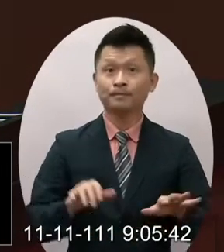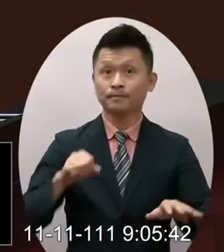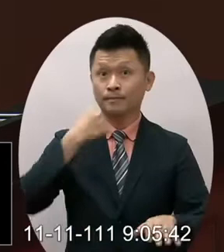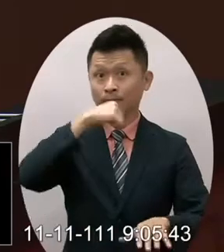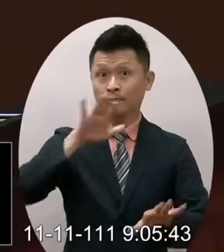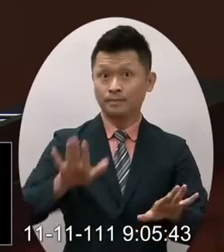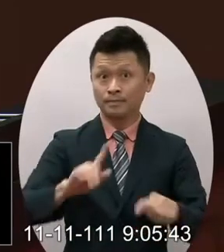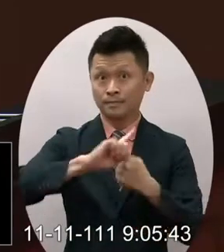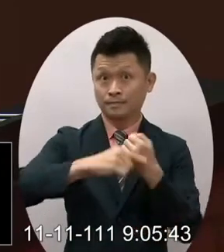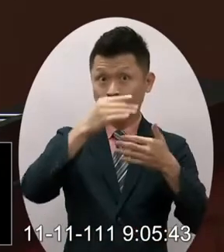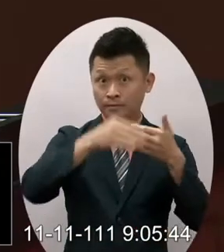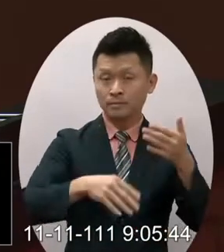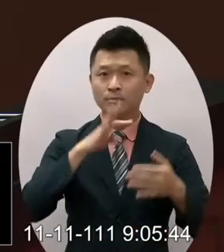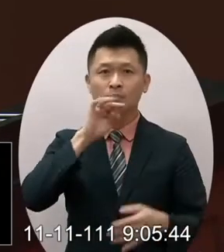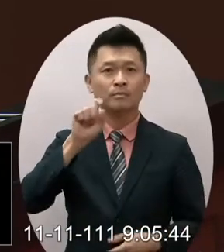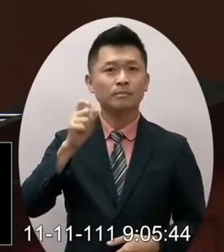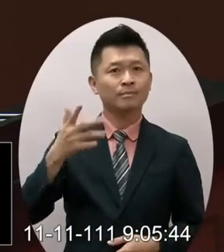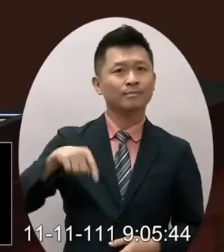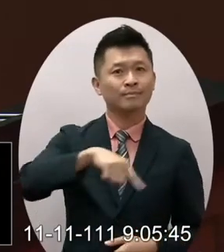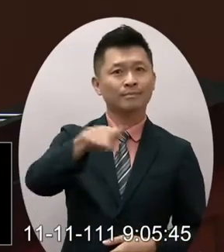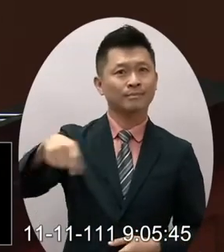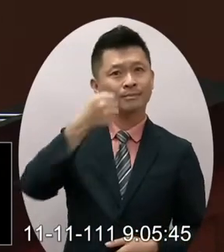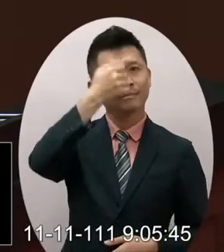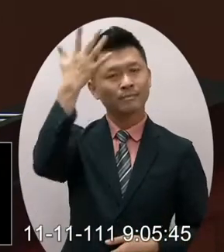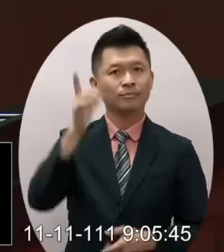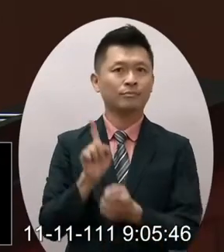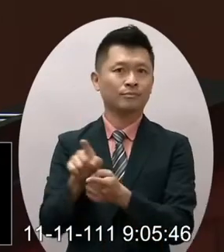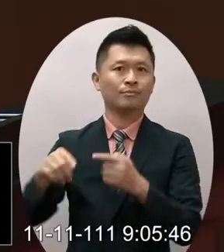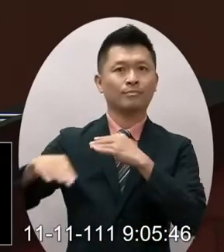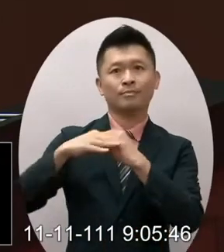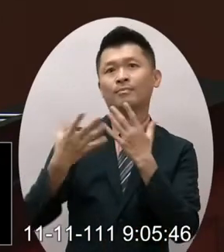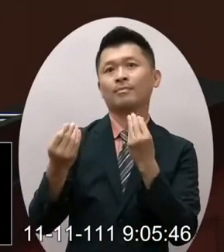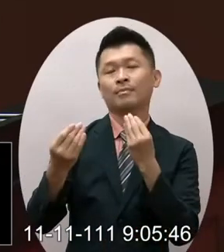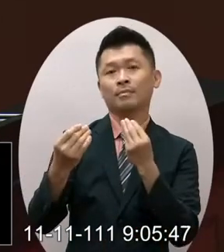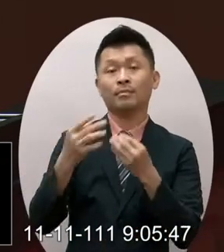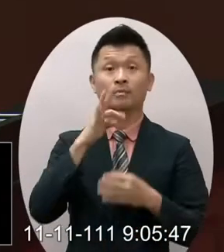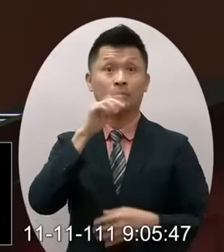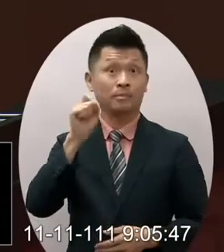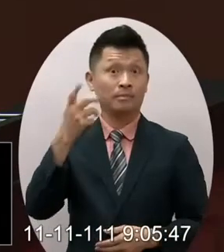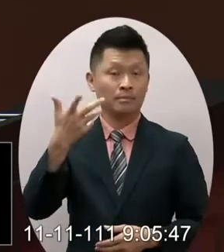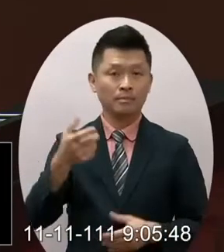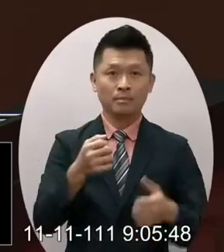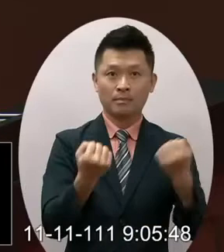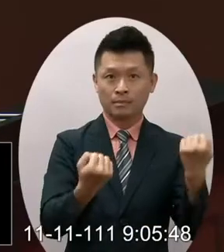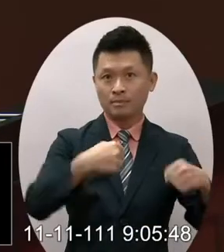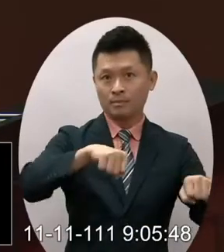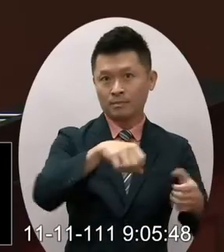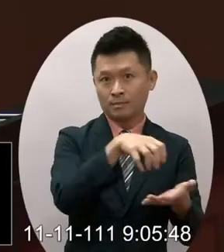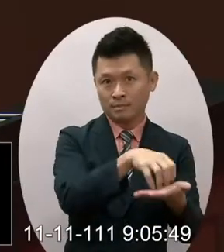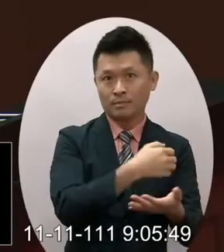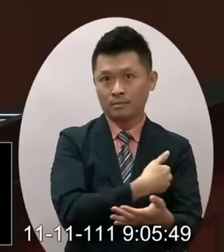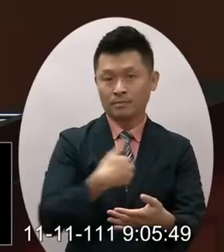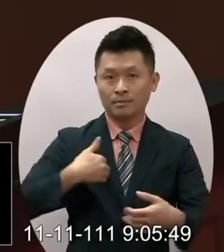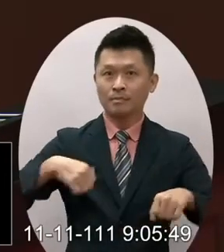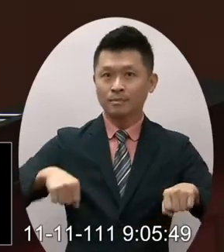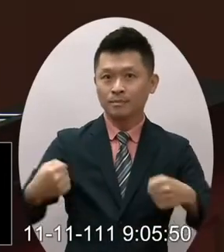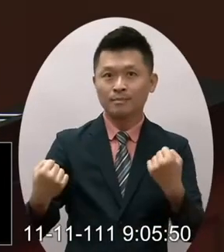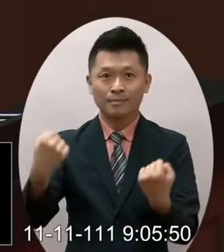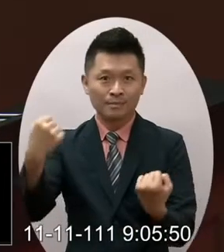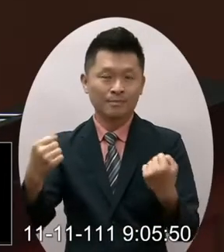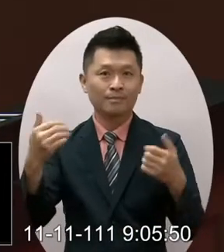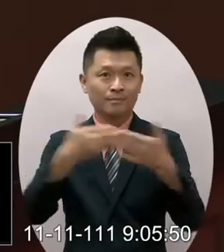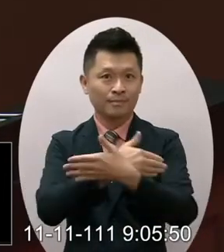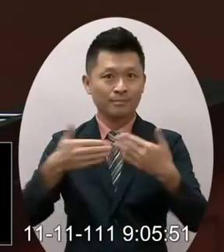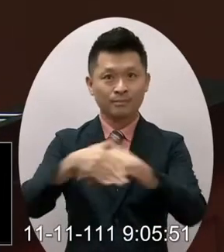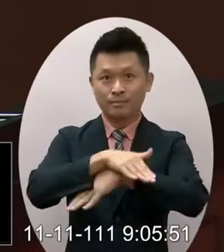法制对18岁年轻人并不公平，18岁年轻人可以考驾照。可以开车、骑车，负责交通安